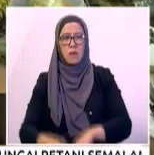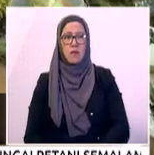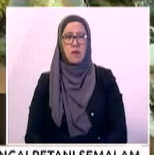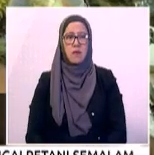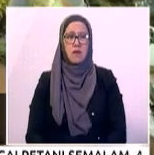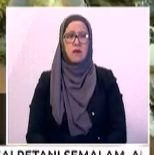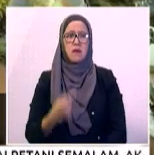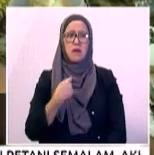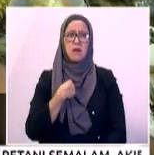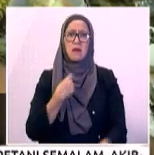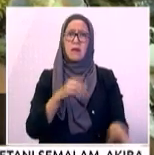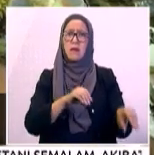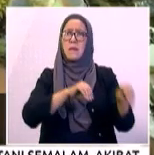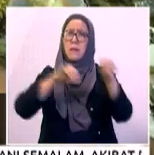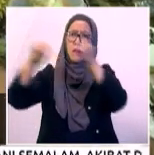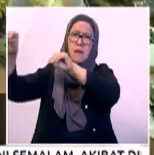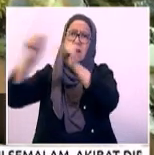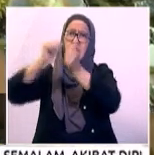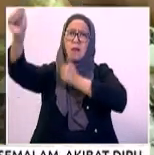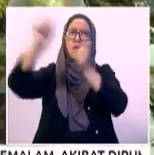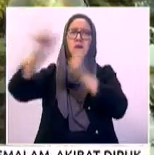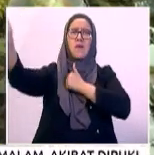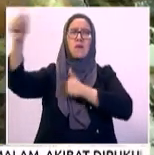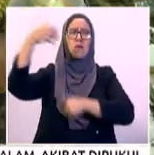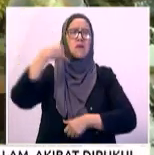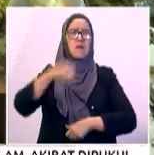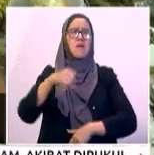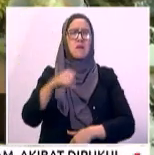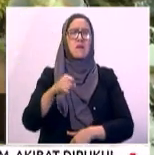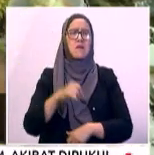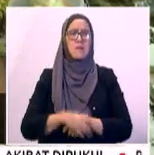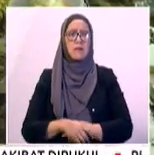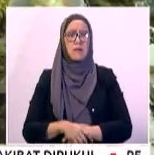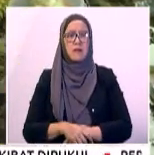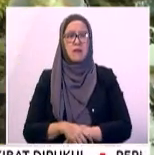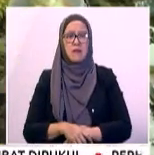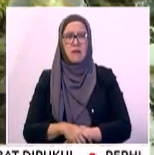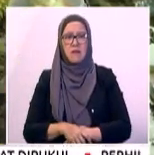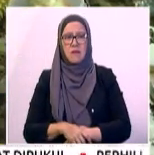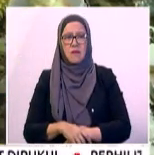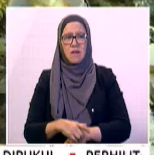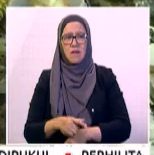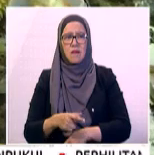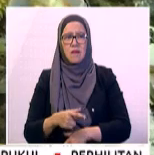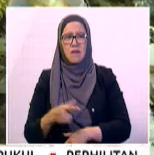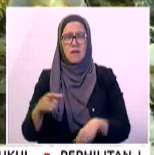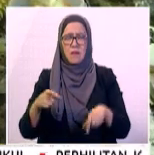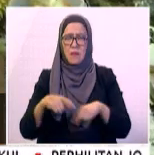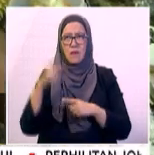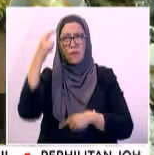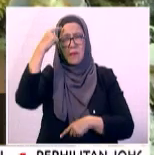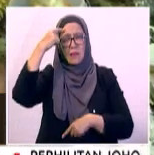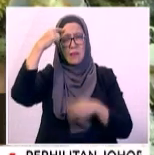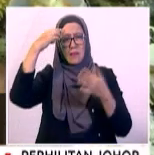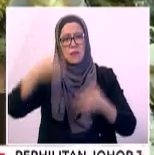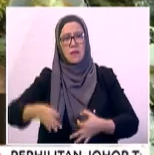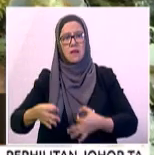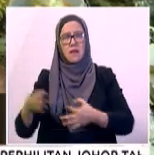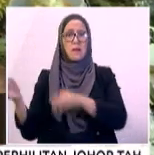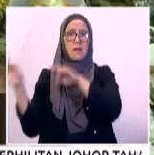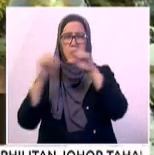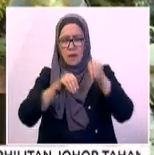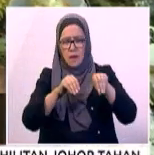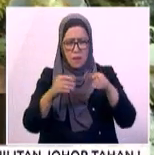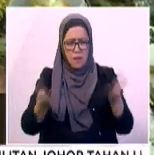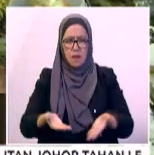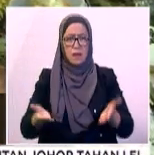Nak pindah jauh-jauh. Tak boleh. Duduk sini juga. Barulah sihat. Sikit hati.